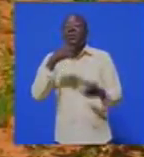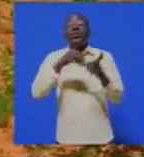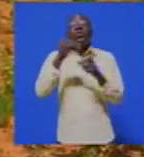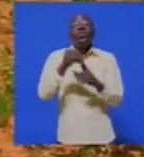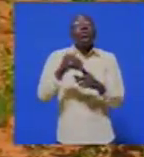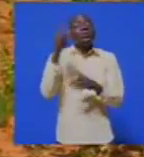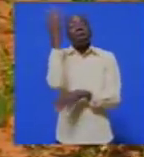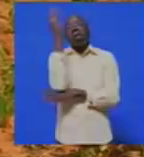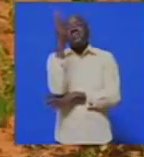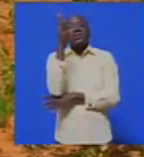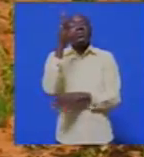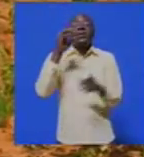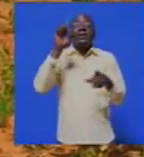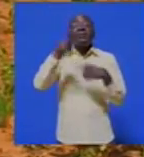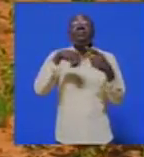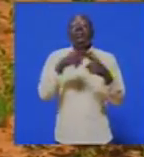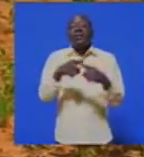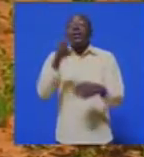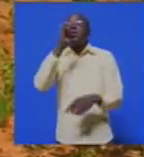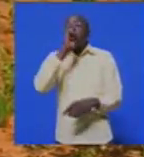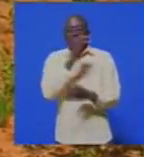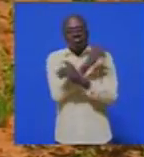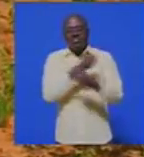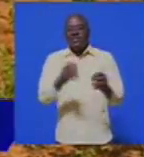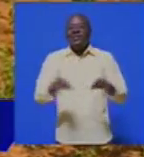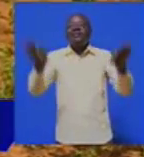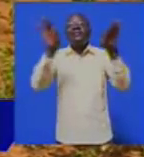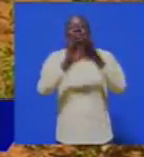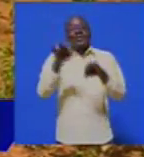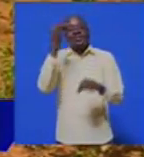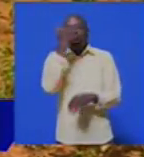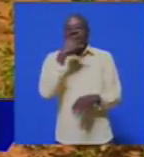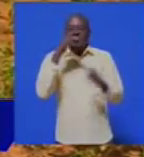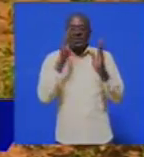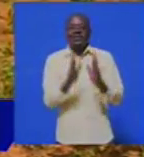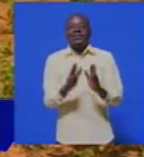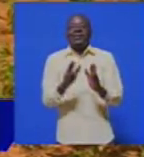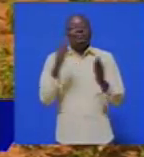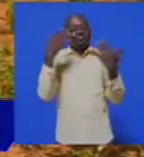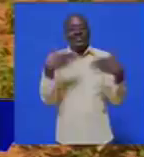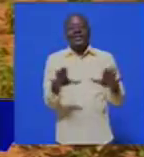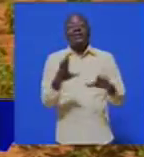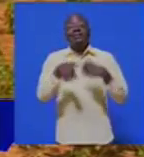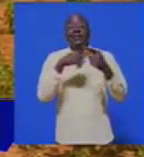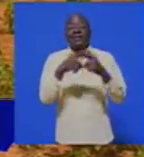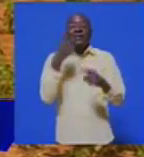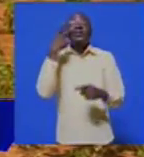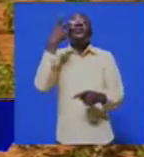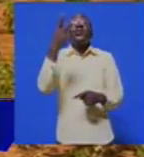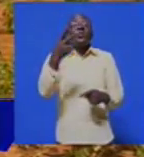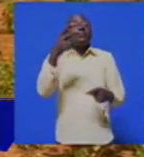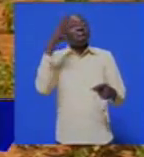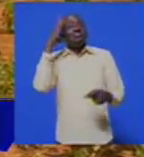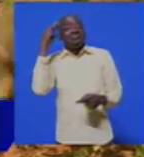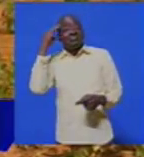soit l'anacard, l'eau est très importante pour le mangier. Donc déjà, quand je vois une expérience que j'ai faite ici,